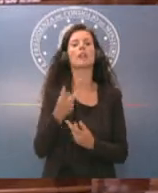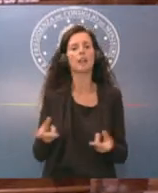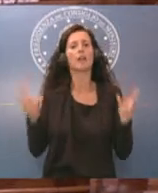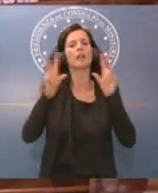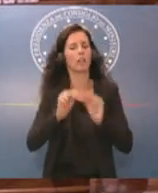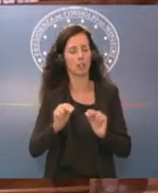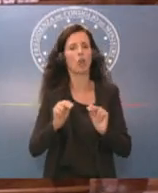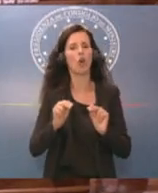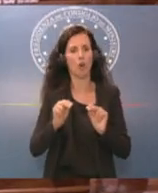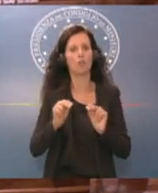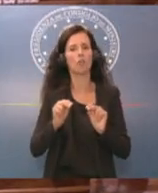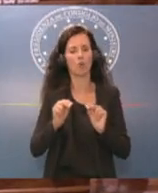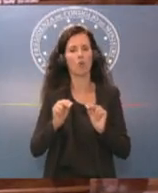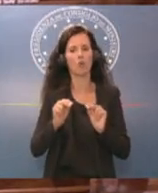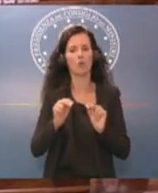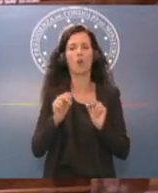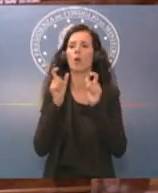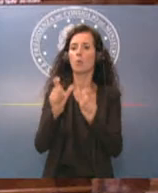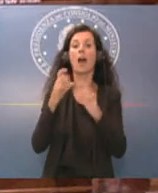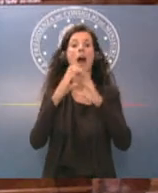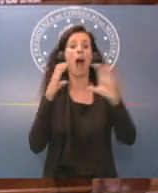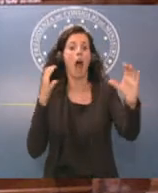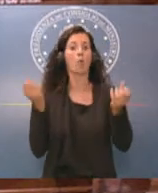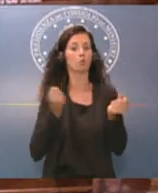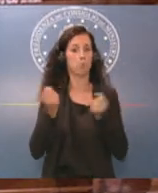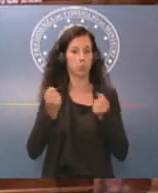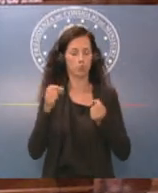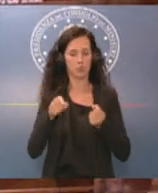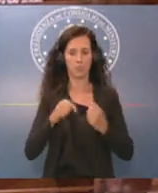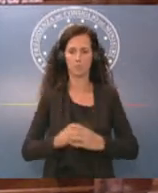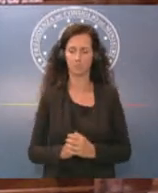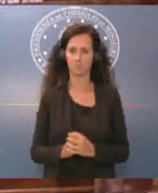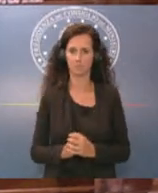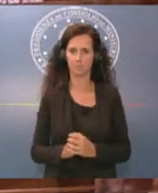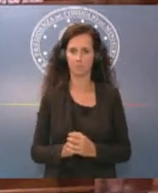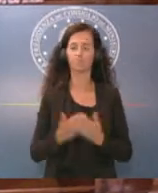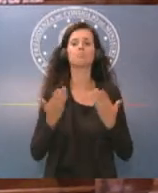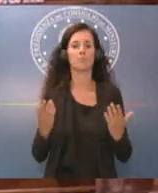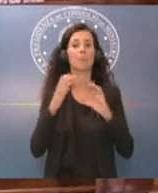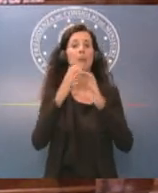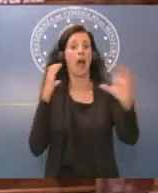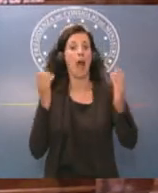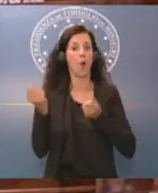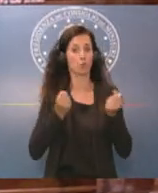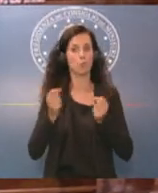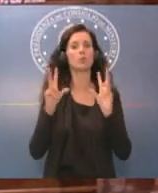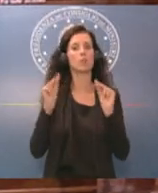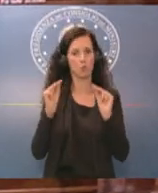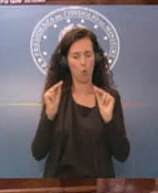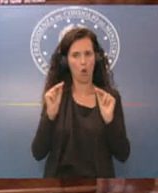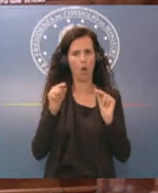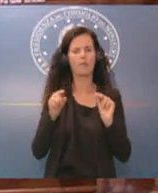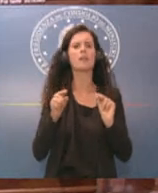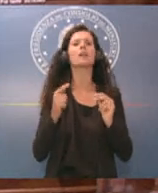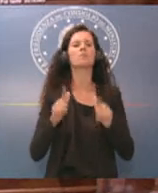del parco autobus. E i nuovi autobus dovranno non solo essere